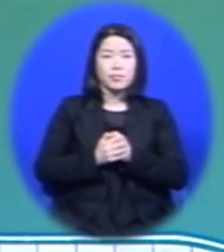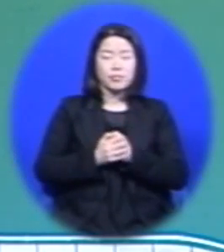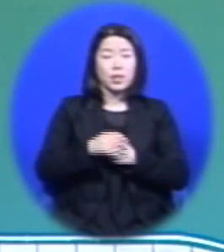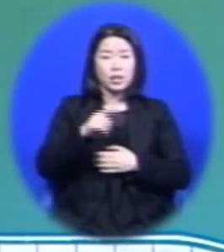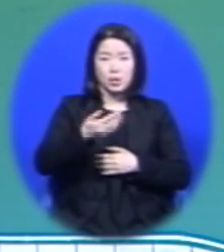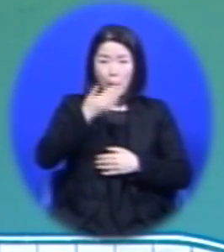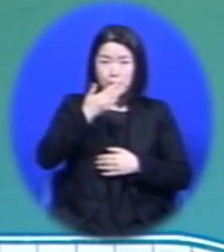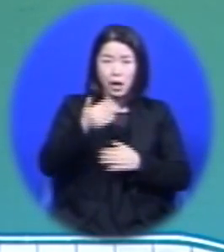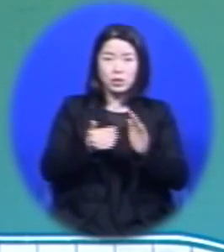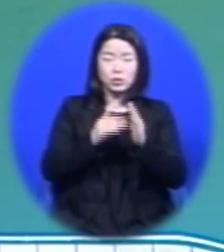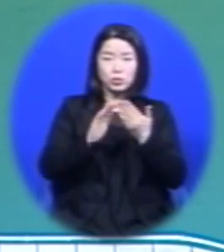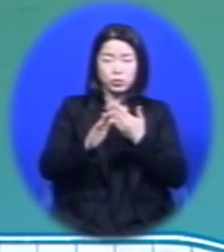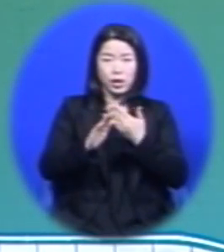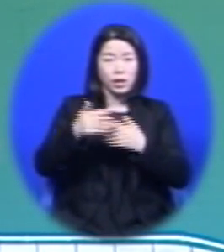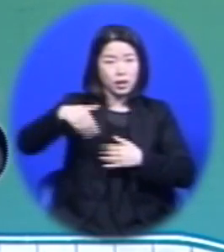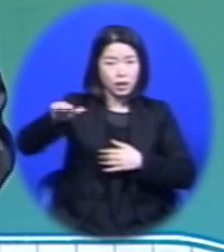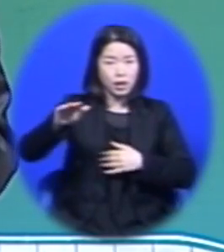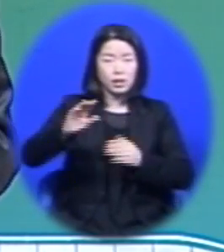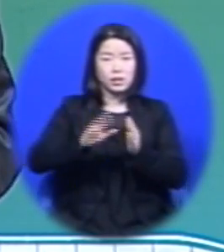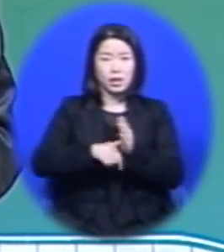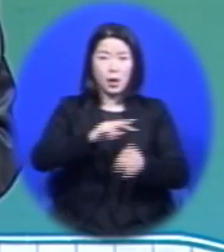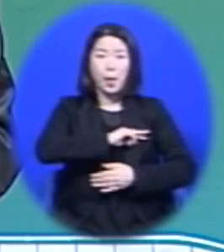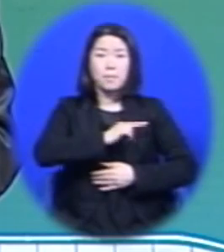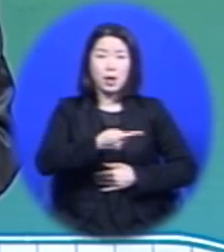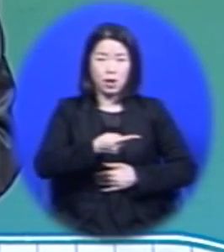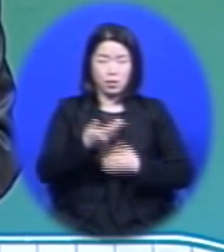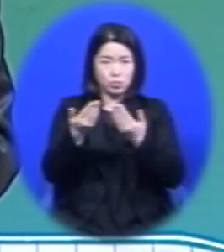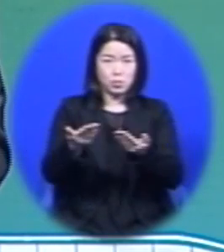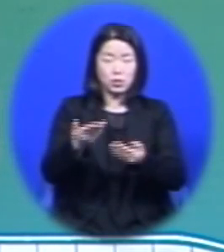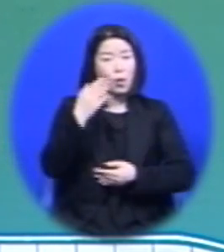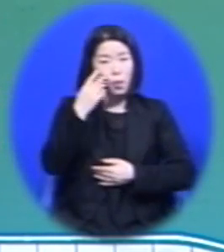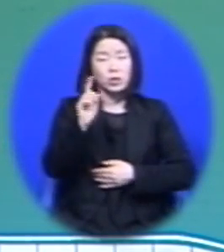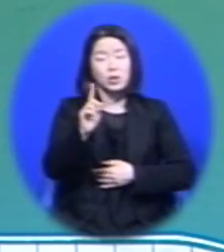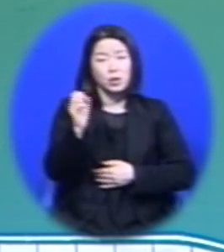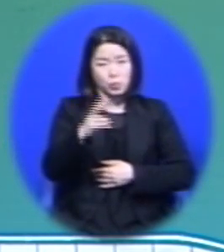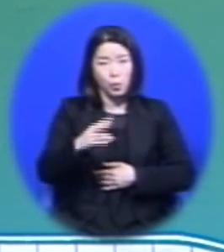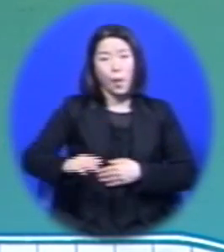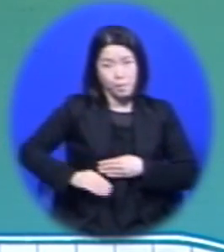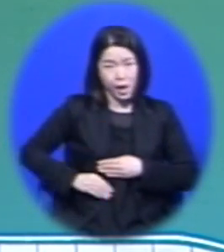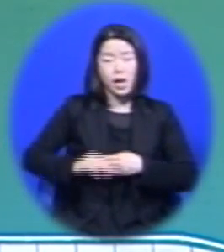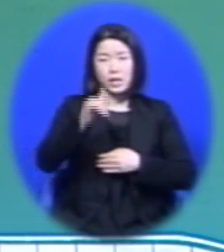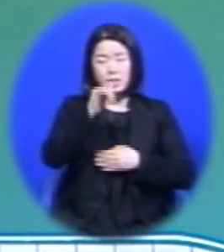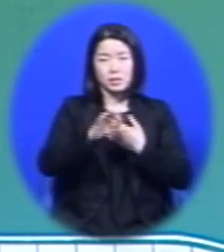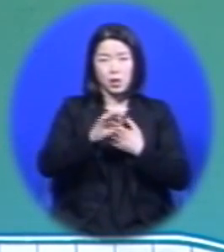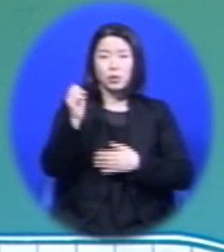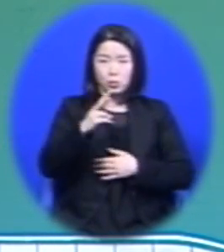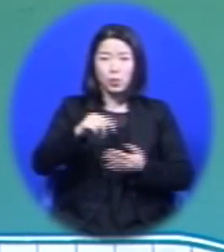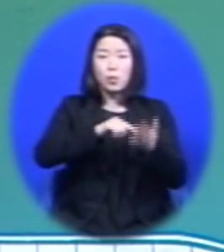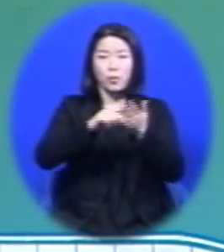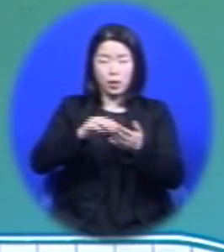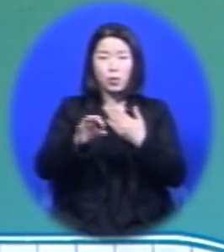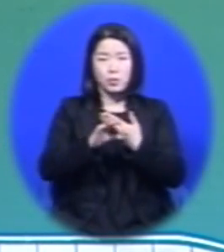그 밥을 먹고 나가는데 명함을 주면서 혹시 또 배가 고프거든, 또 외롭거든